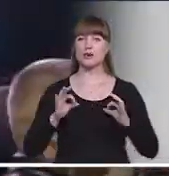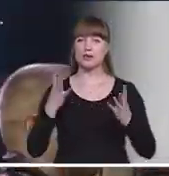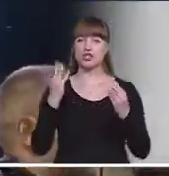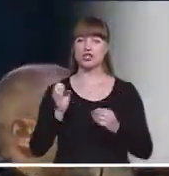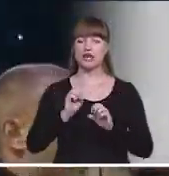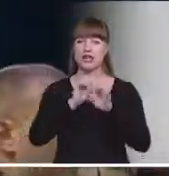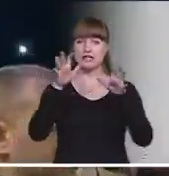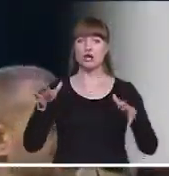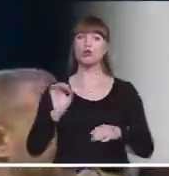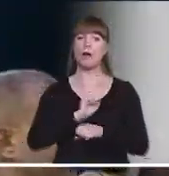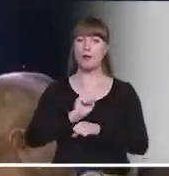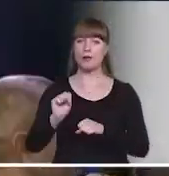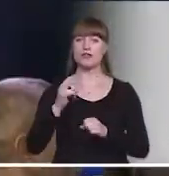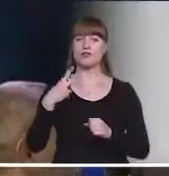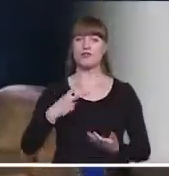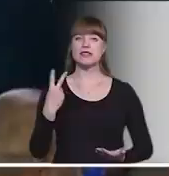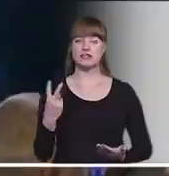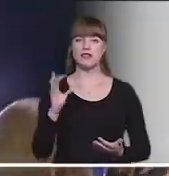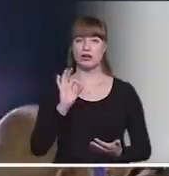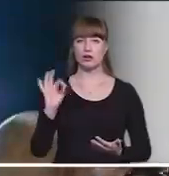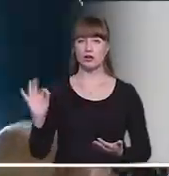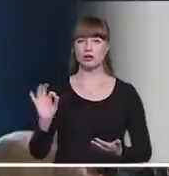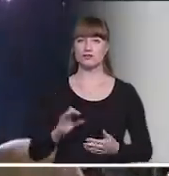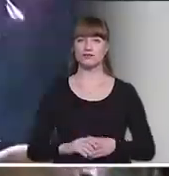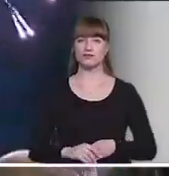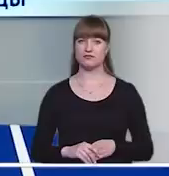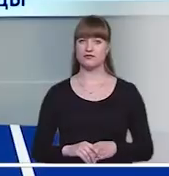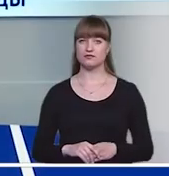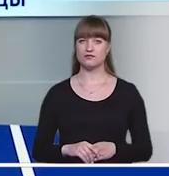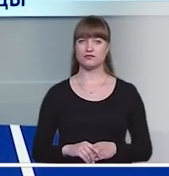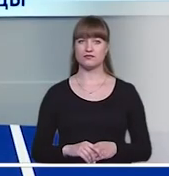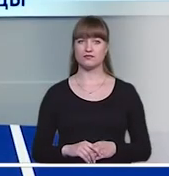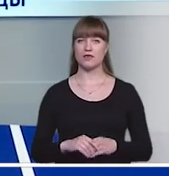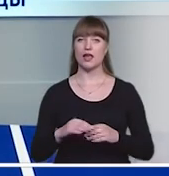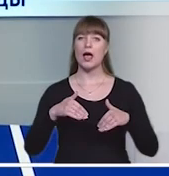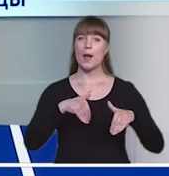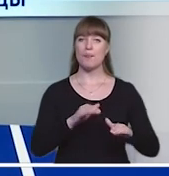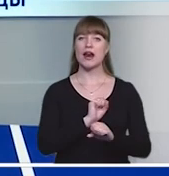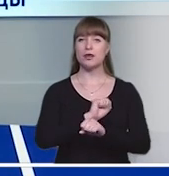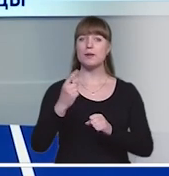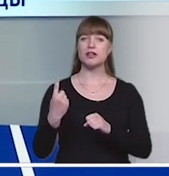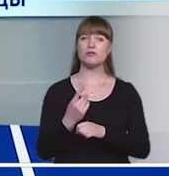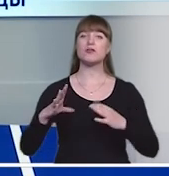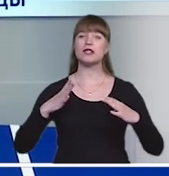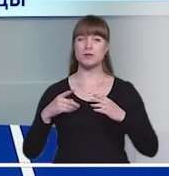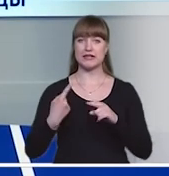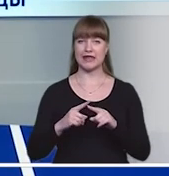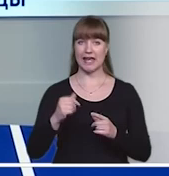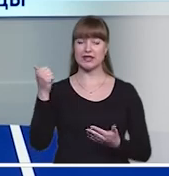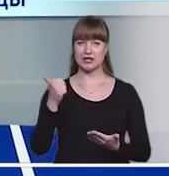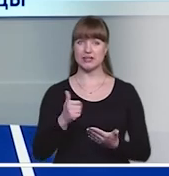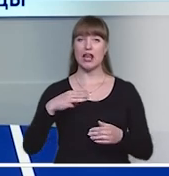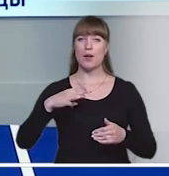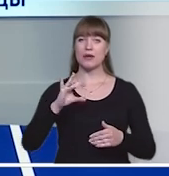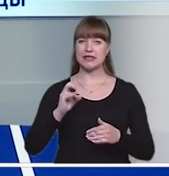фейерверком и салютом Победы в 22 часа. Парад Победы впервые отрепетирован на этой неделе.